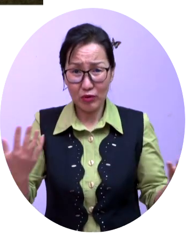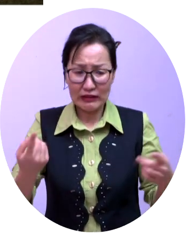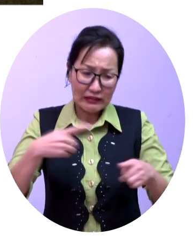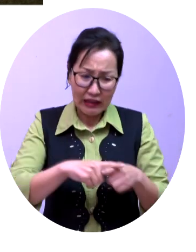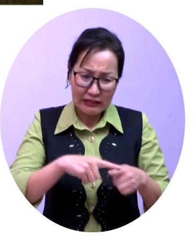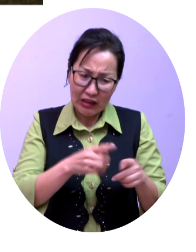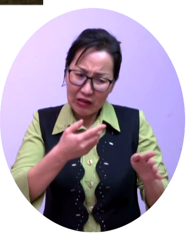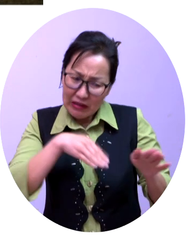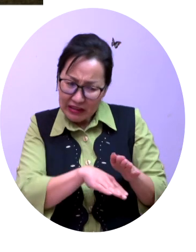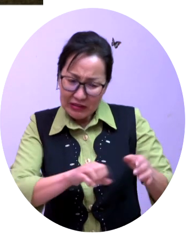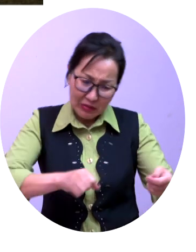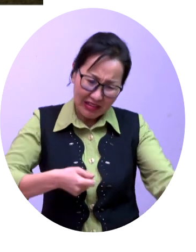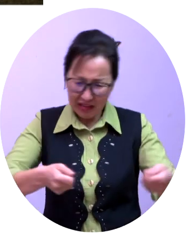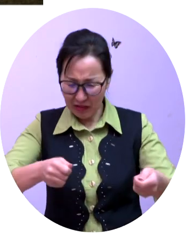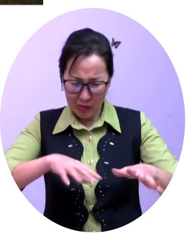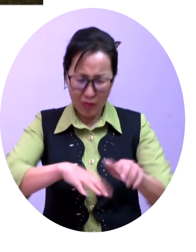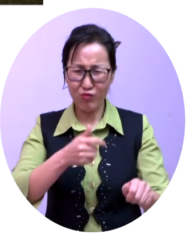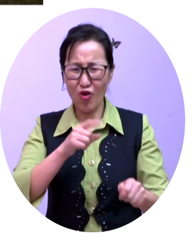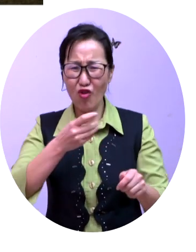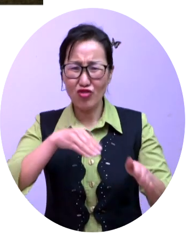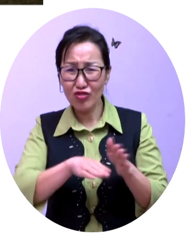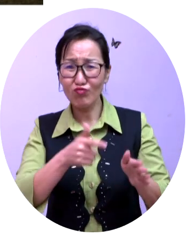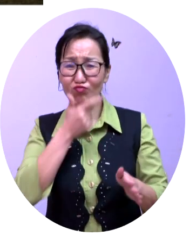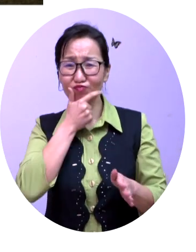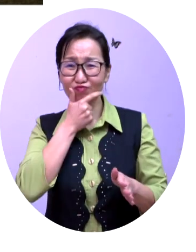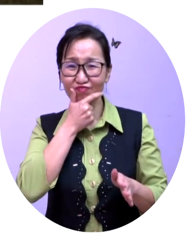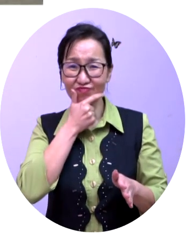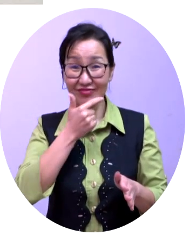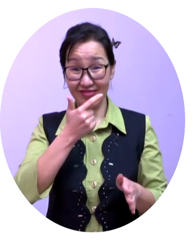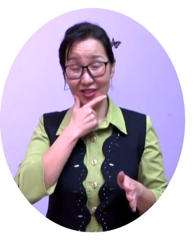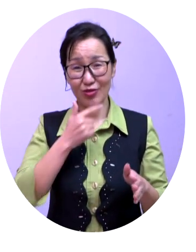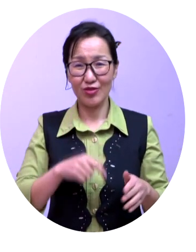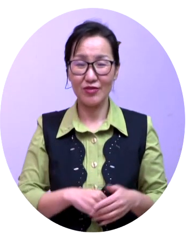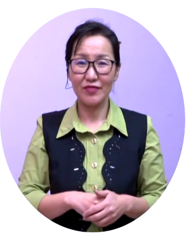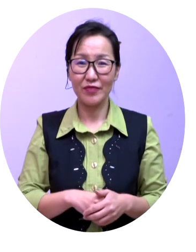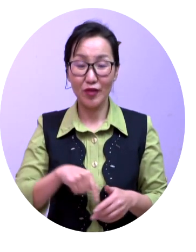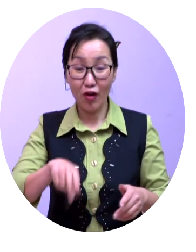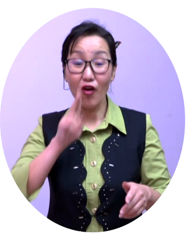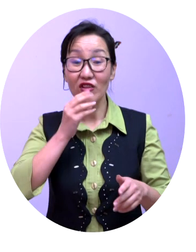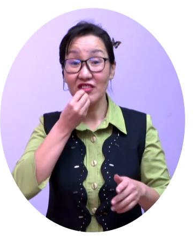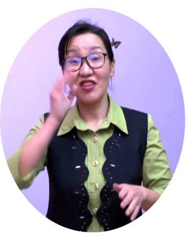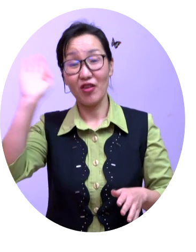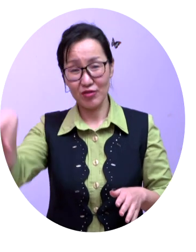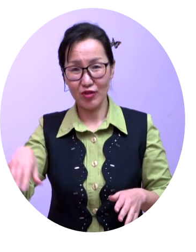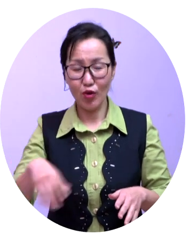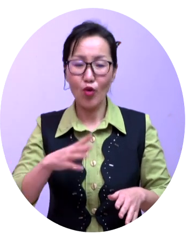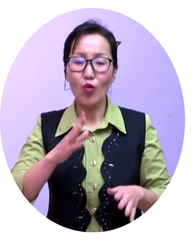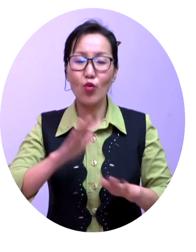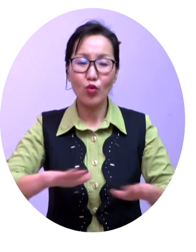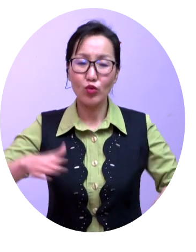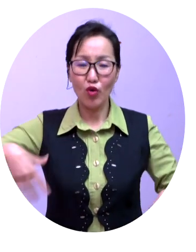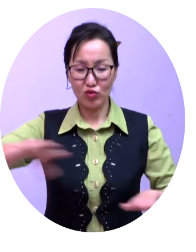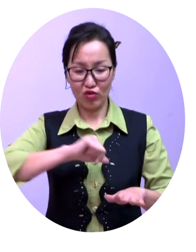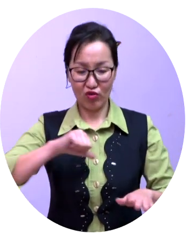нь овоолж орхичоод хоол хийхэд туслахаар явлаа. Хүүхдүүд дор бүрнээ өөрийнхөө